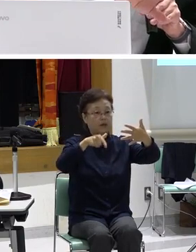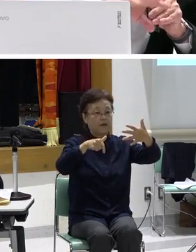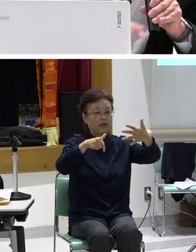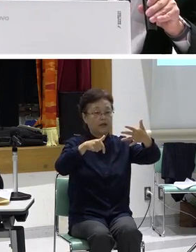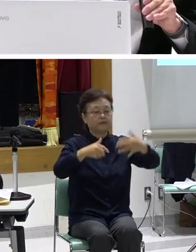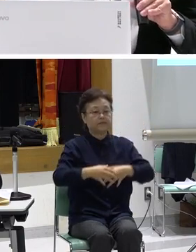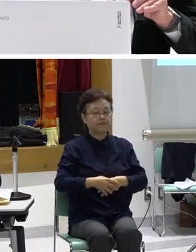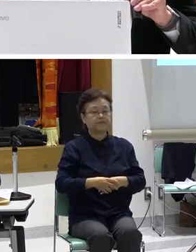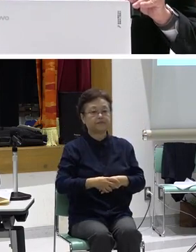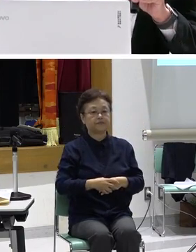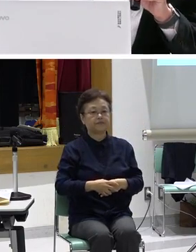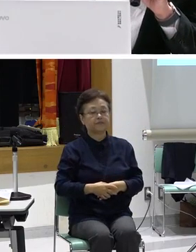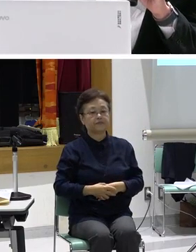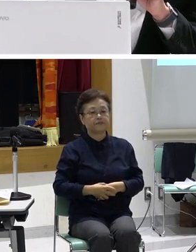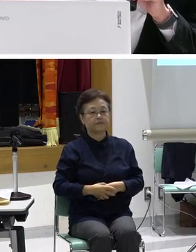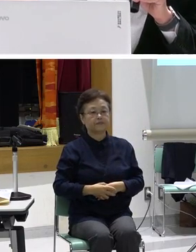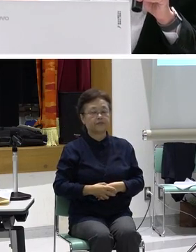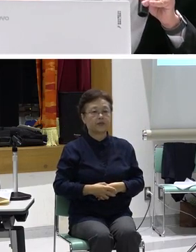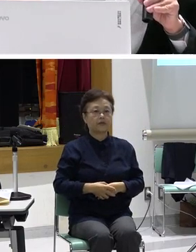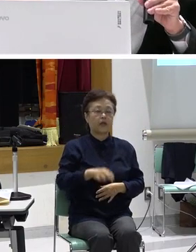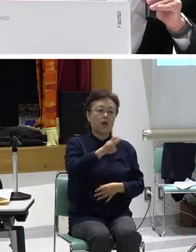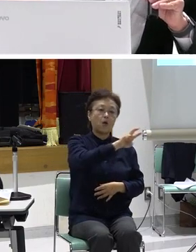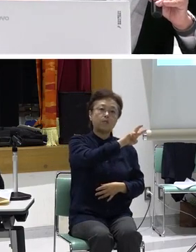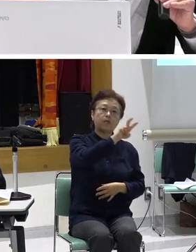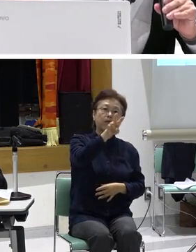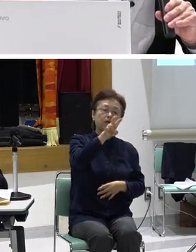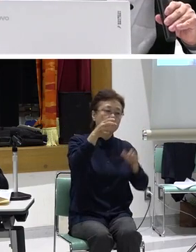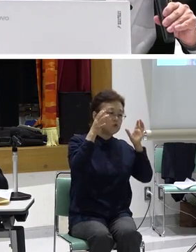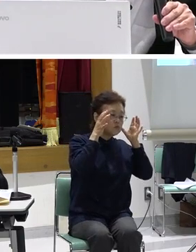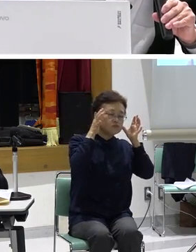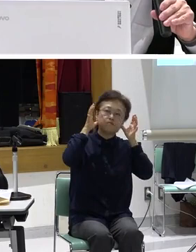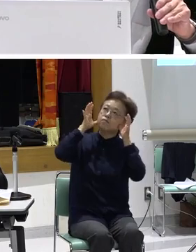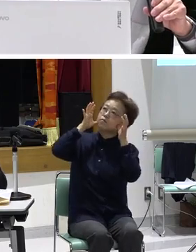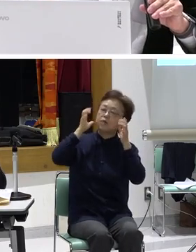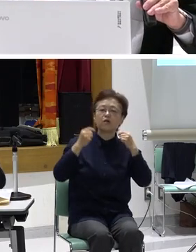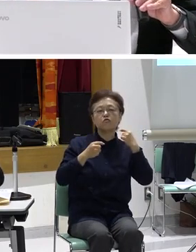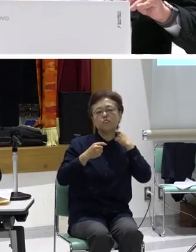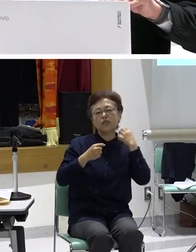う座席が多いんですけどね、その場合こう見てる間にね、首が痛くなるんですよ。